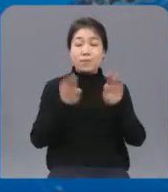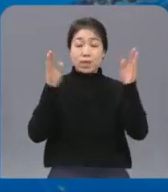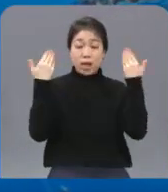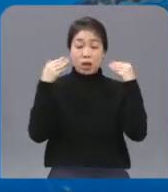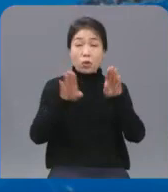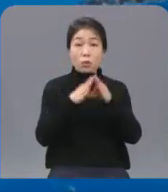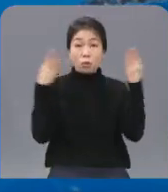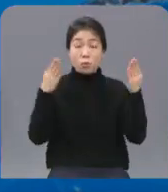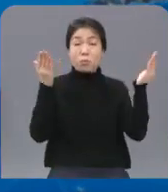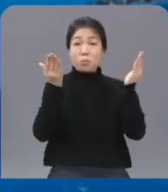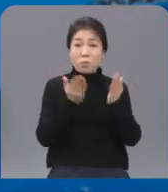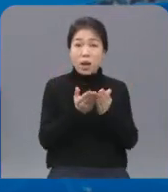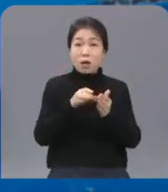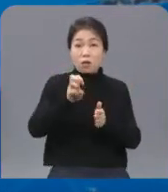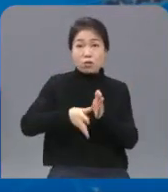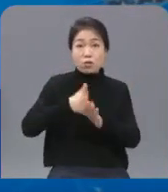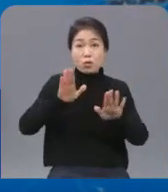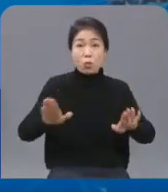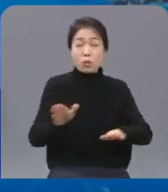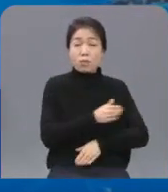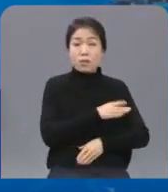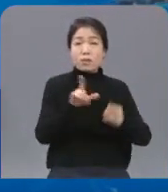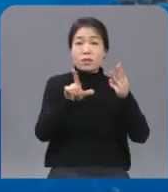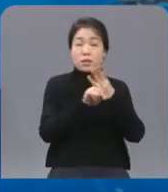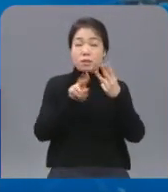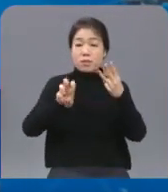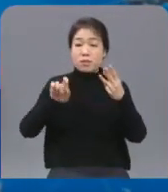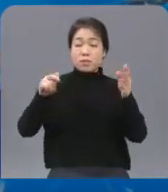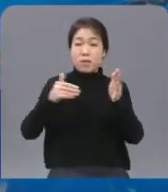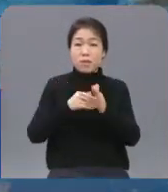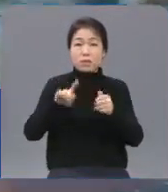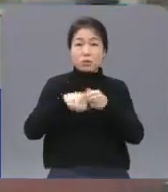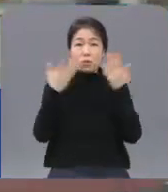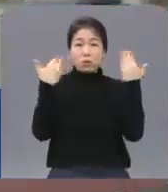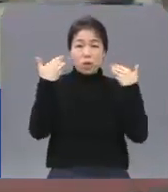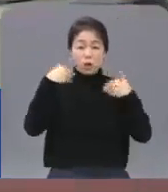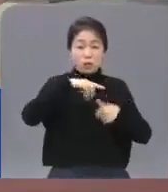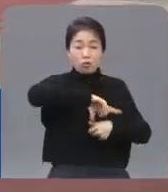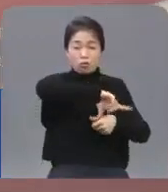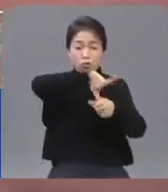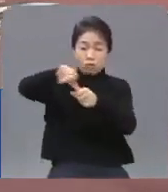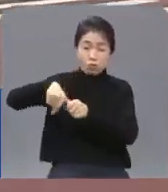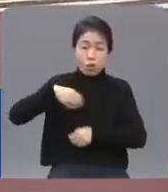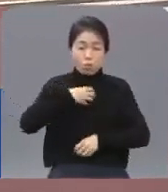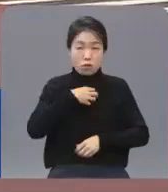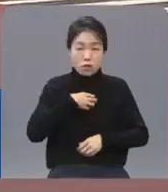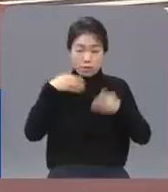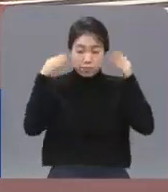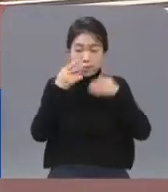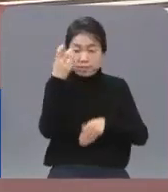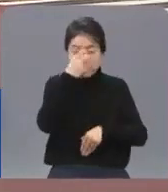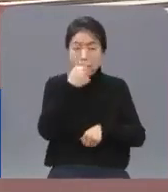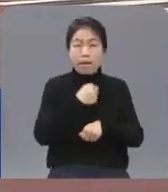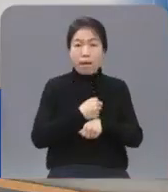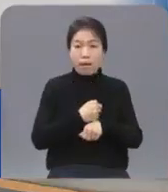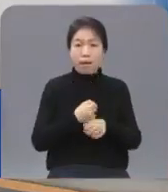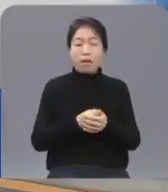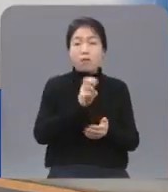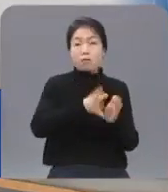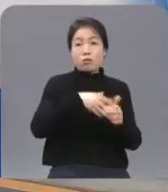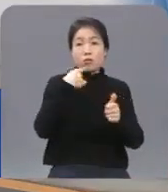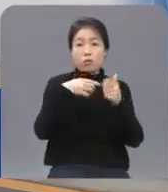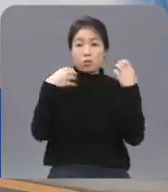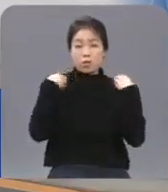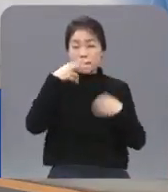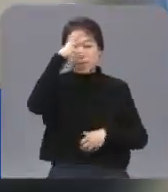계약을 맞아 광주시가 오늘부터 31일까지 초등학교 주변 의회 요인을 집중적으로 점검합니다 광주시와